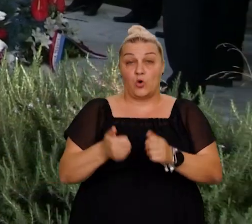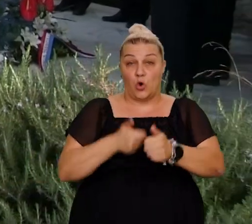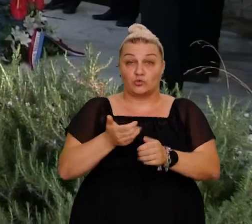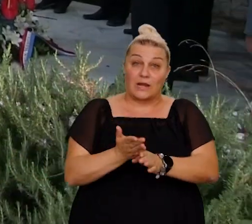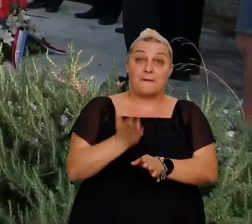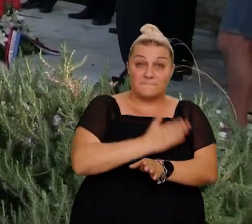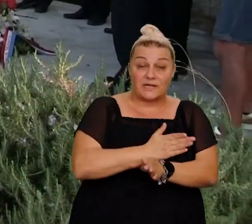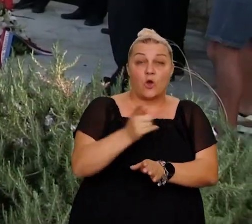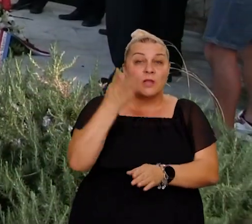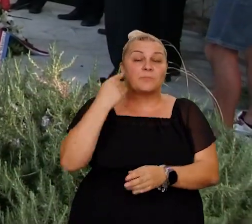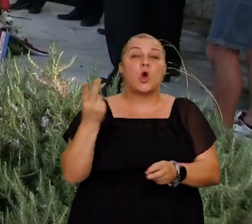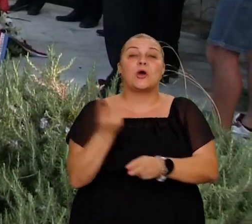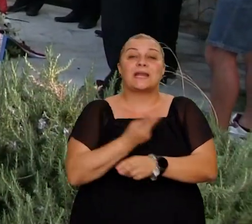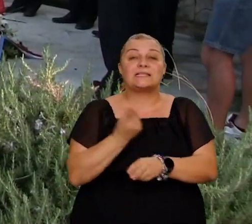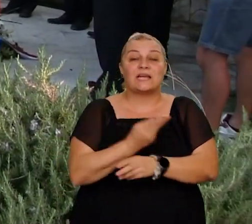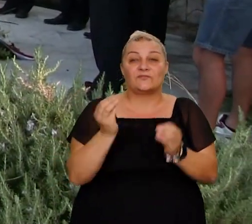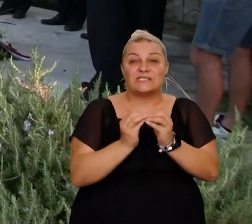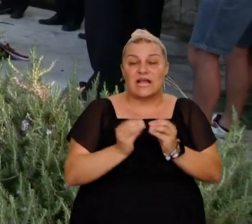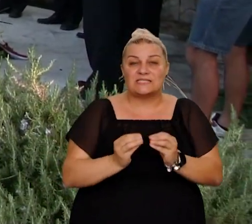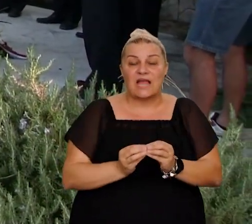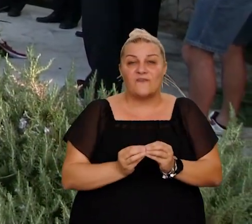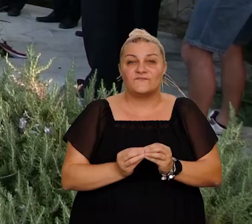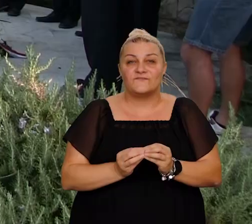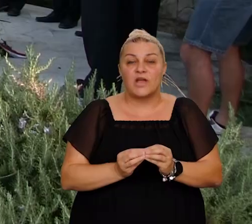Godinu dana prije toga je bio u